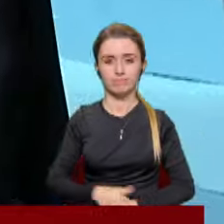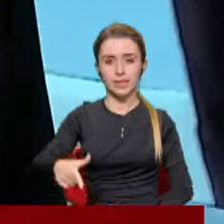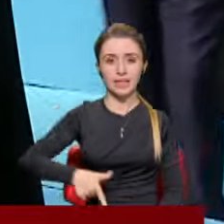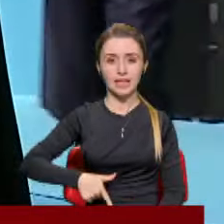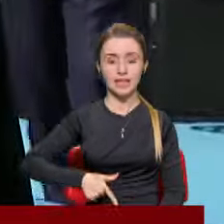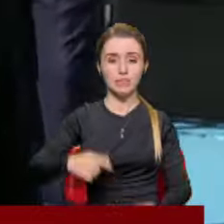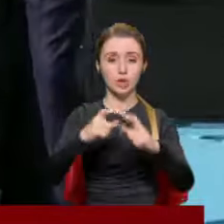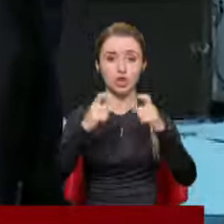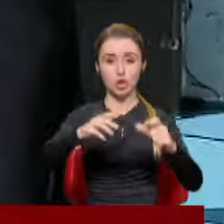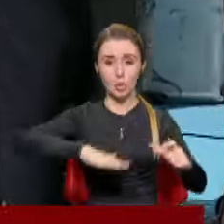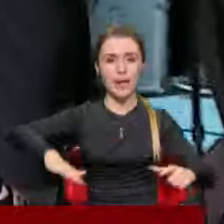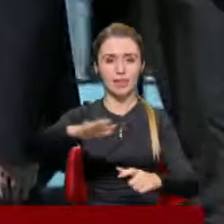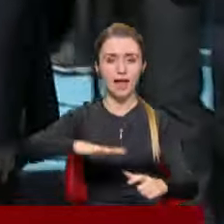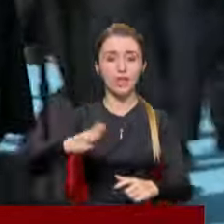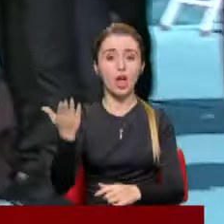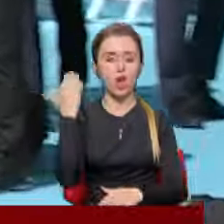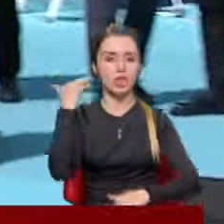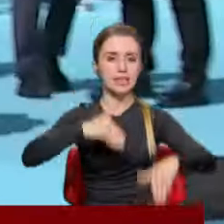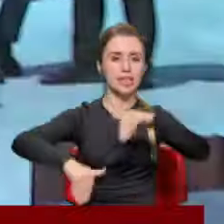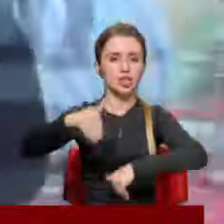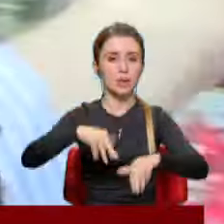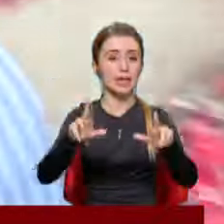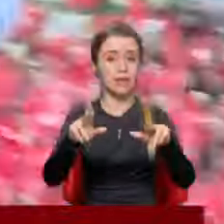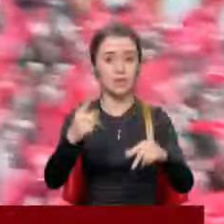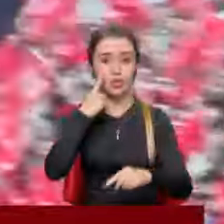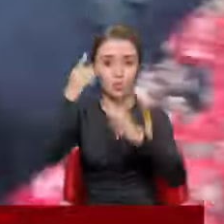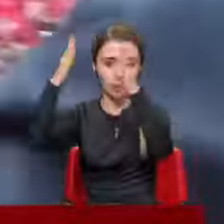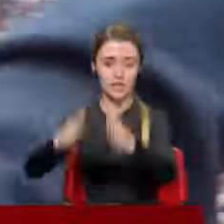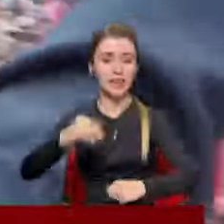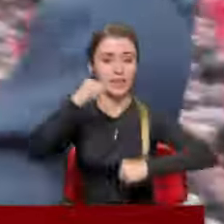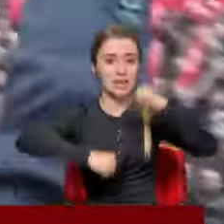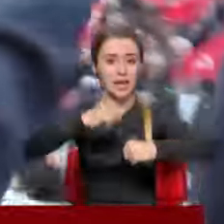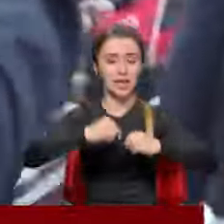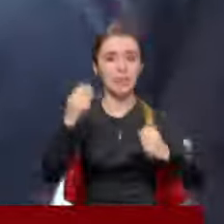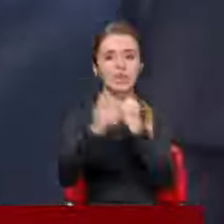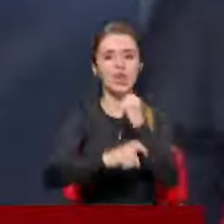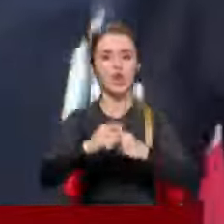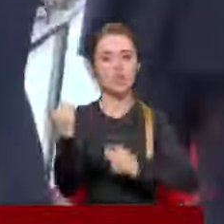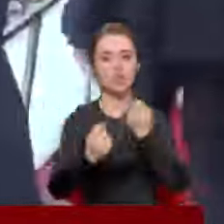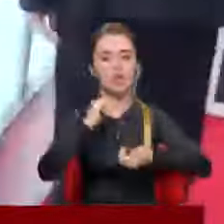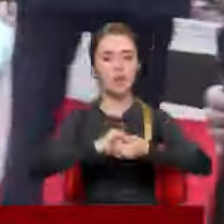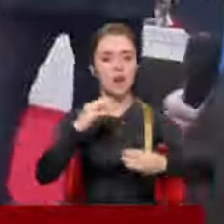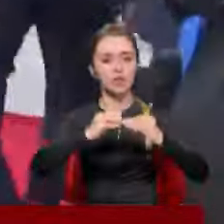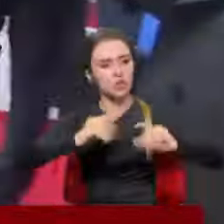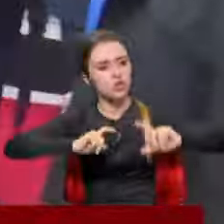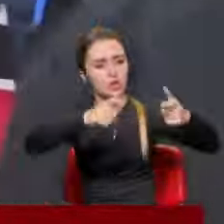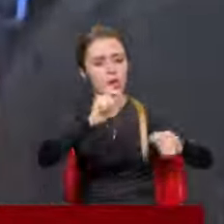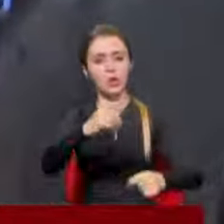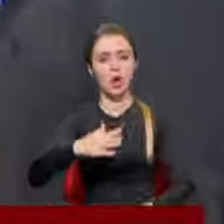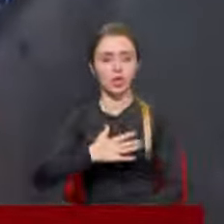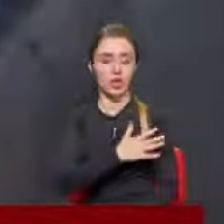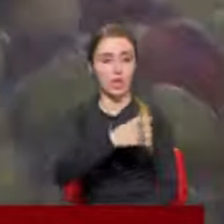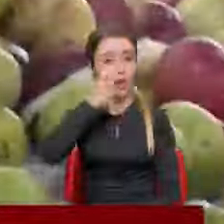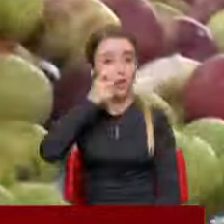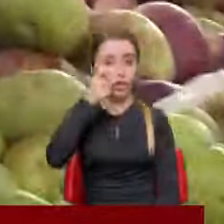İzmir'in Gündoğdu Meydanı'ndan önceki seçimlerdeki gibi Erdoğan'ın rakibine terörle işbirliği suçlamaları yükselirken CHP